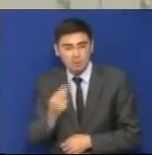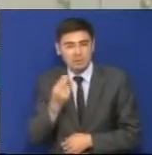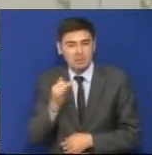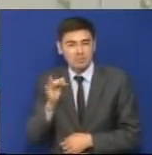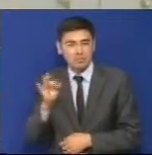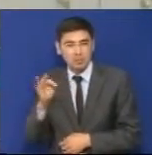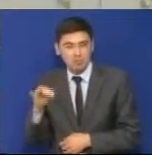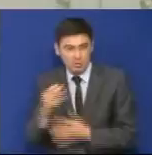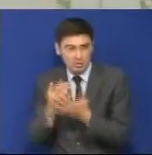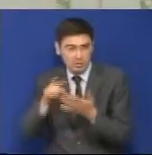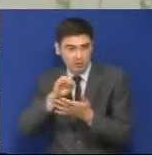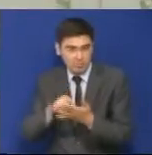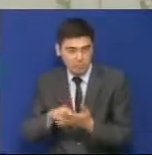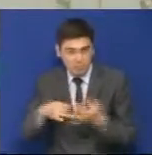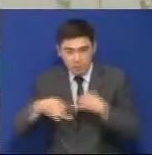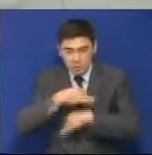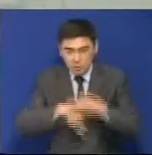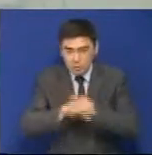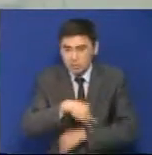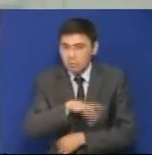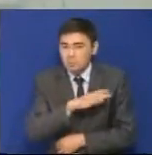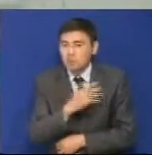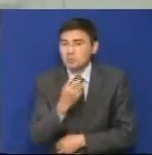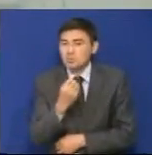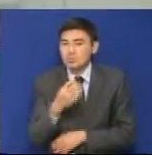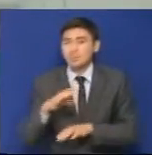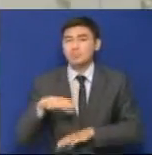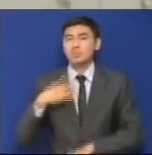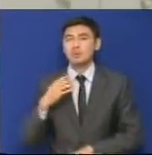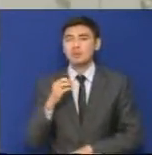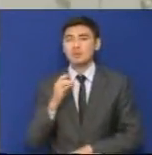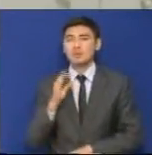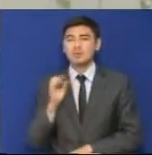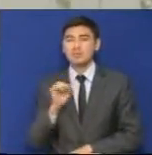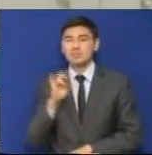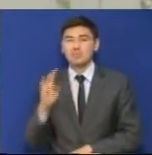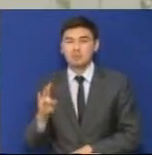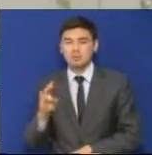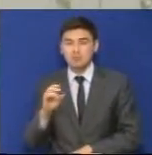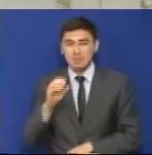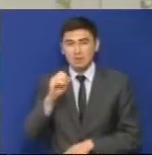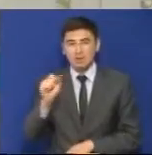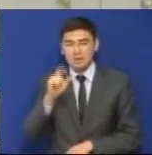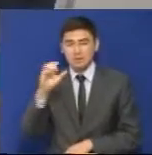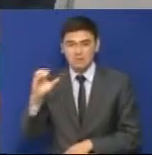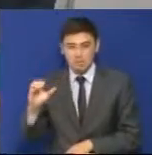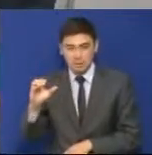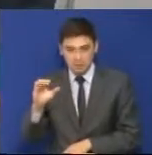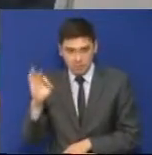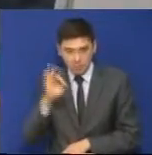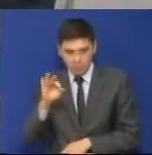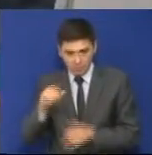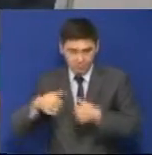нығайту жолдарын талқылады. Сондай-ақ кездесуде Ереванда өткен жоғары Еуразиялық экономикалық кеңестің отырысы да сөз болды.